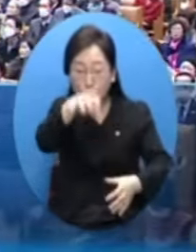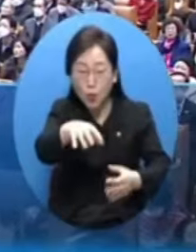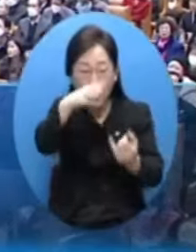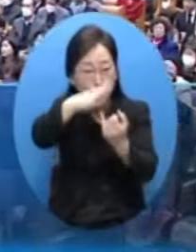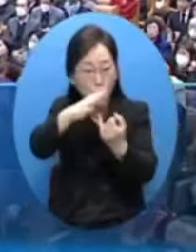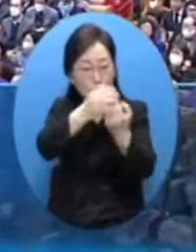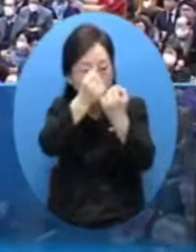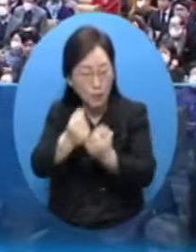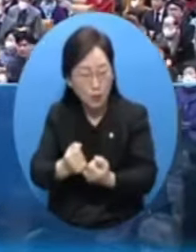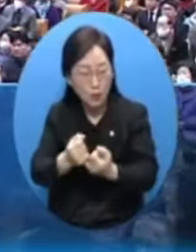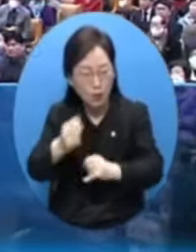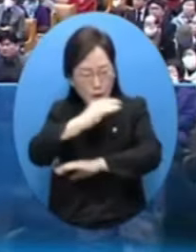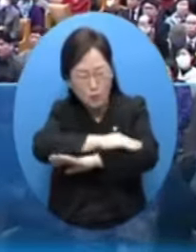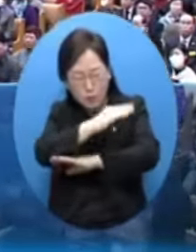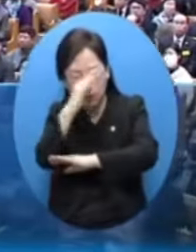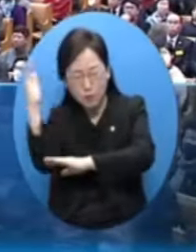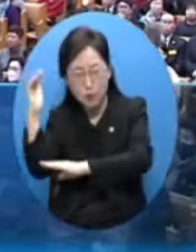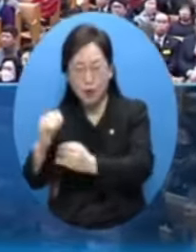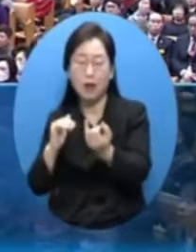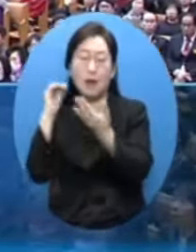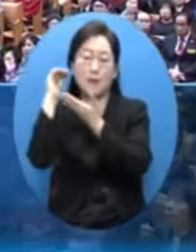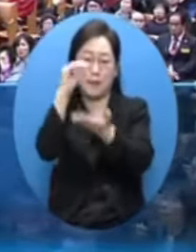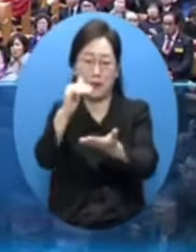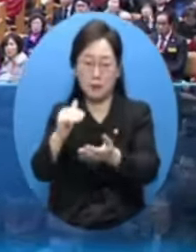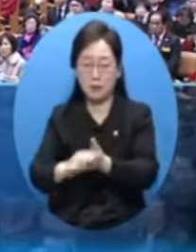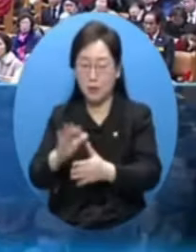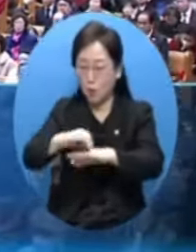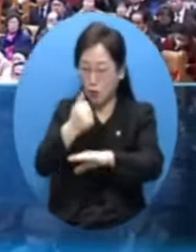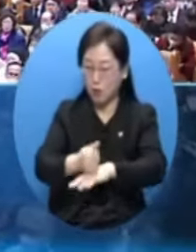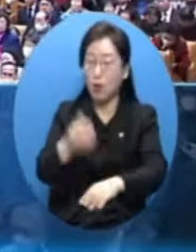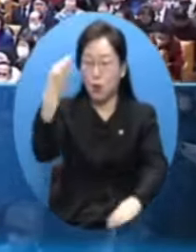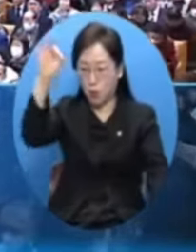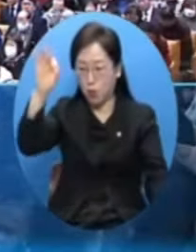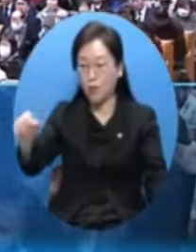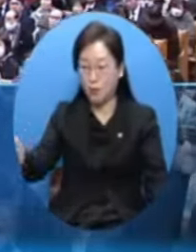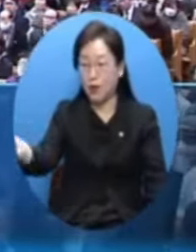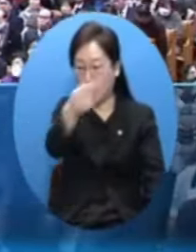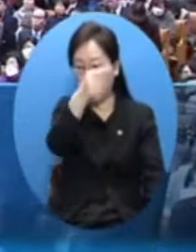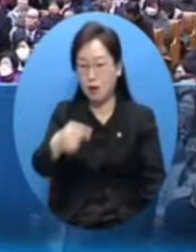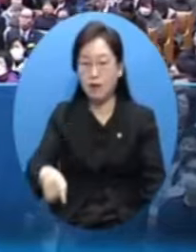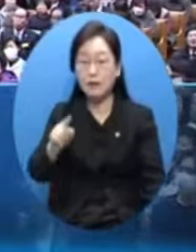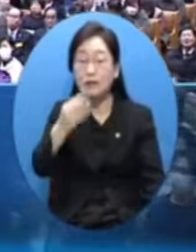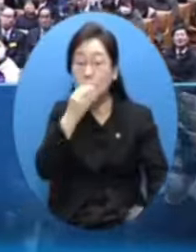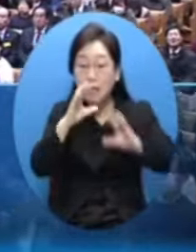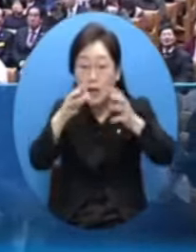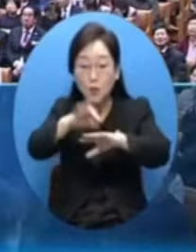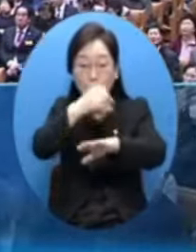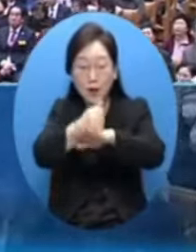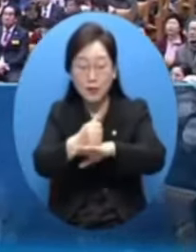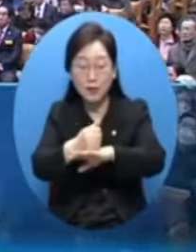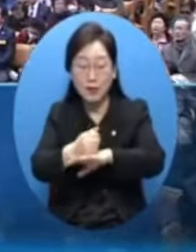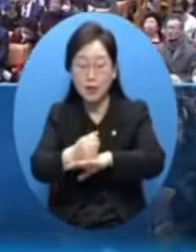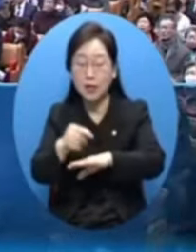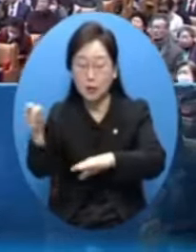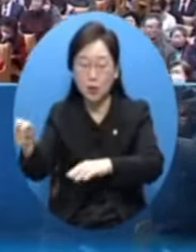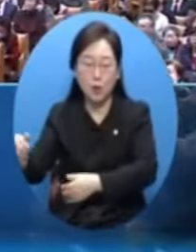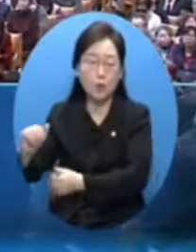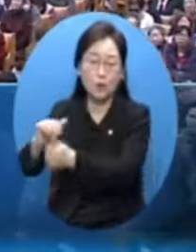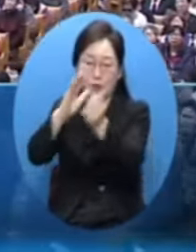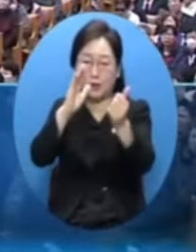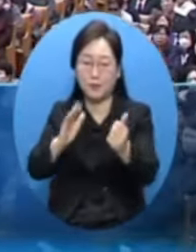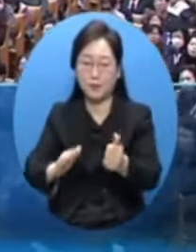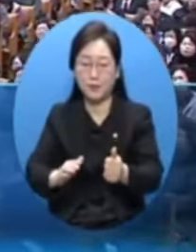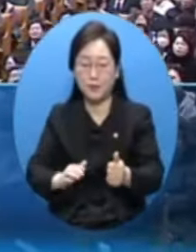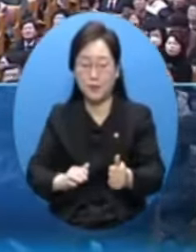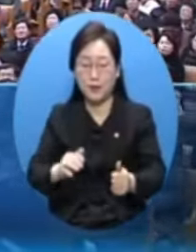말이 이러이러 하더이다 하니 아람왕이 이르되 갈지어다 이제 내가 이스라엘 왕에게 그를 보내리라 하더라.